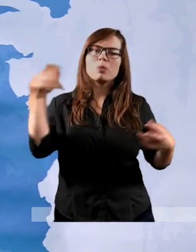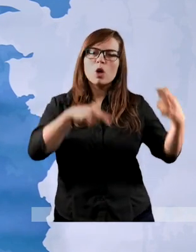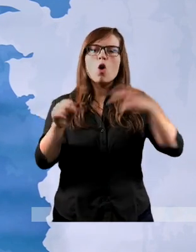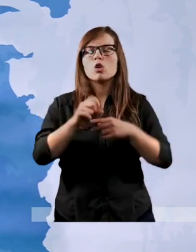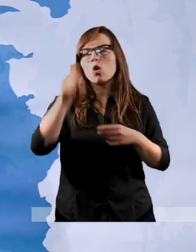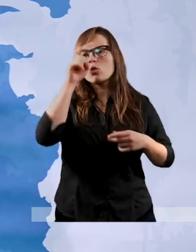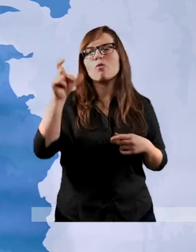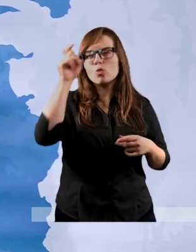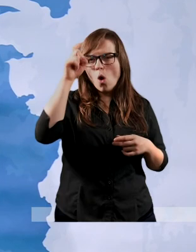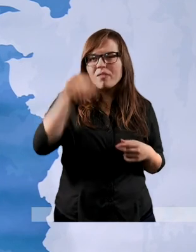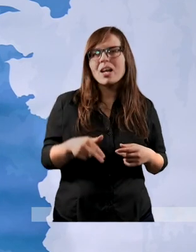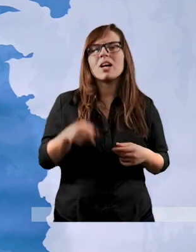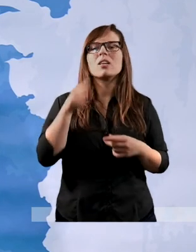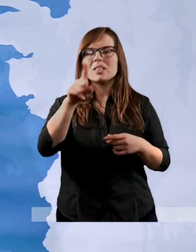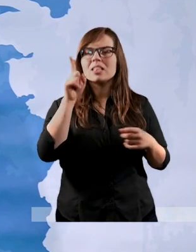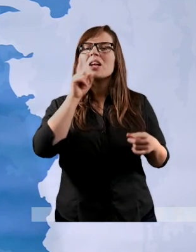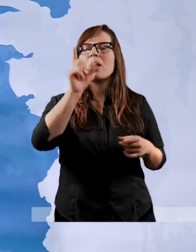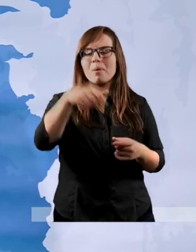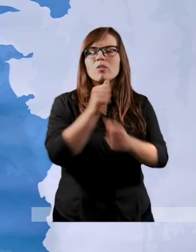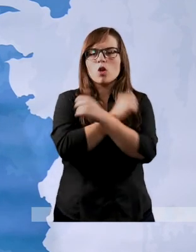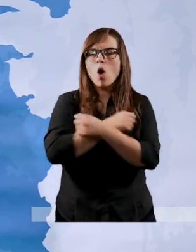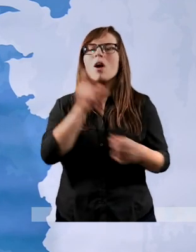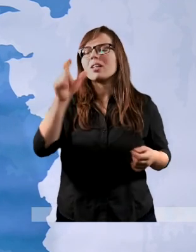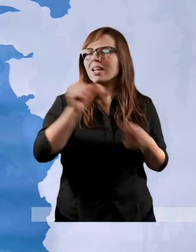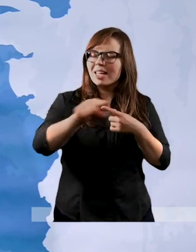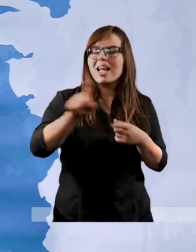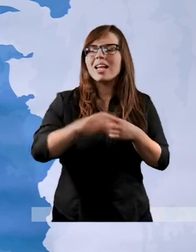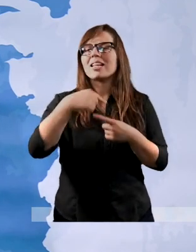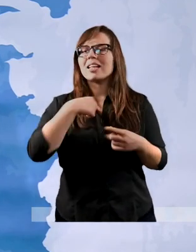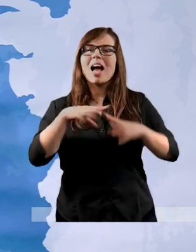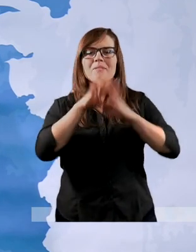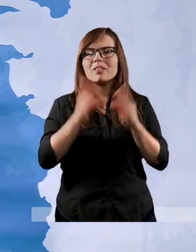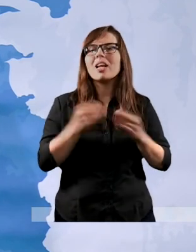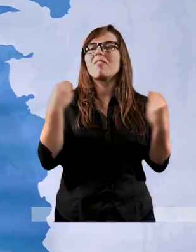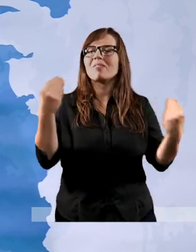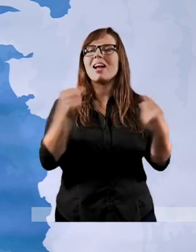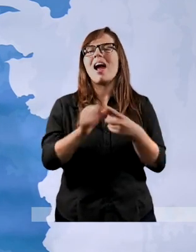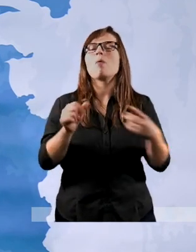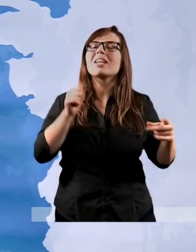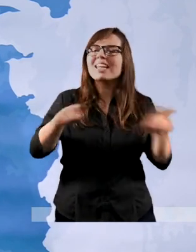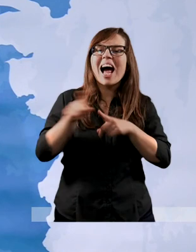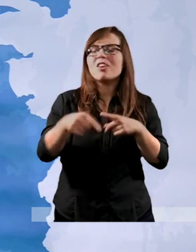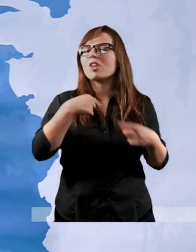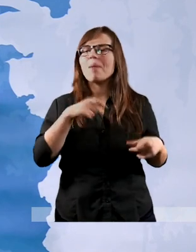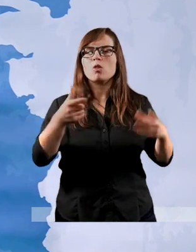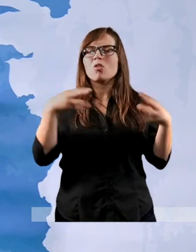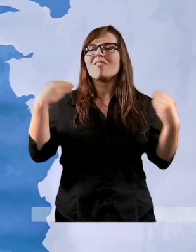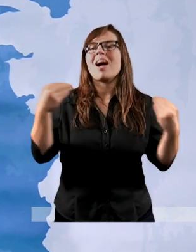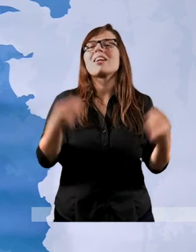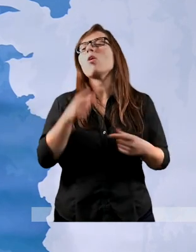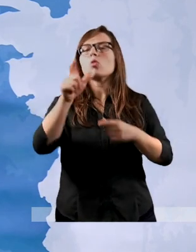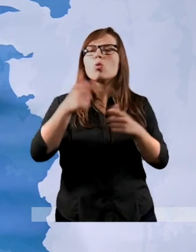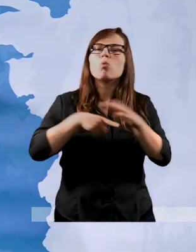do człowieka i mówi: człowieku, ja ciebie naprawdę kocham. Naprawdę znaczysz dla mnie, wszystko dla mnie znaczysz. Mimo, że jesteś człowiekiem, który się